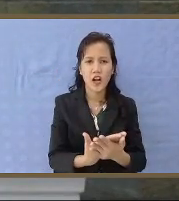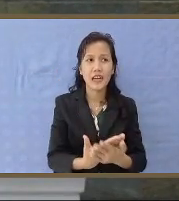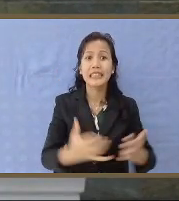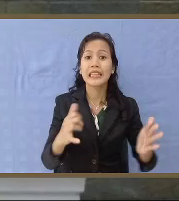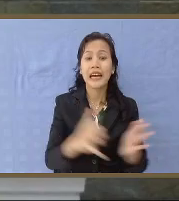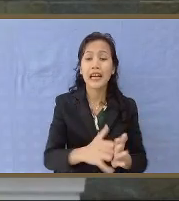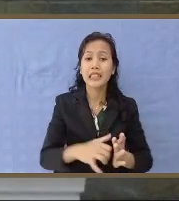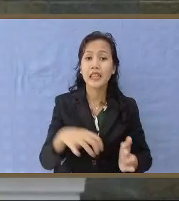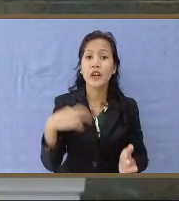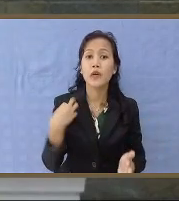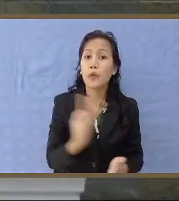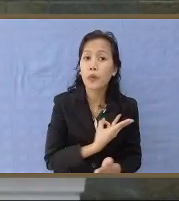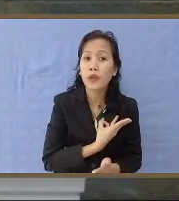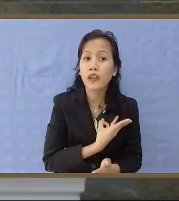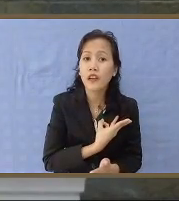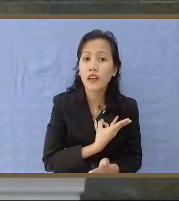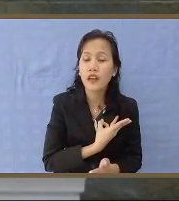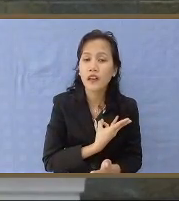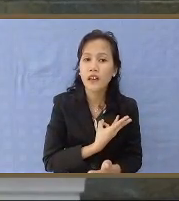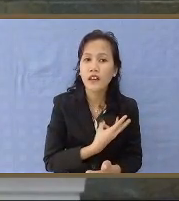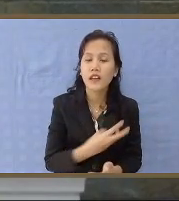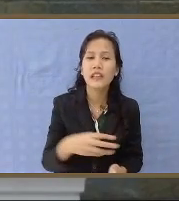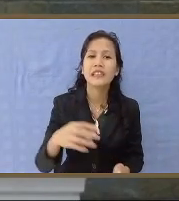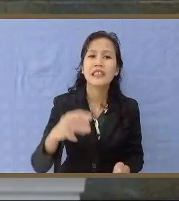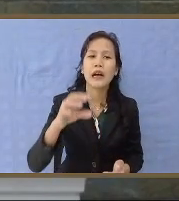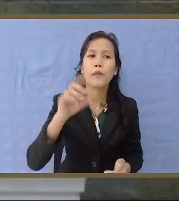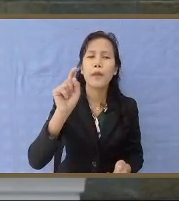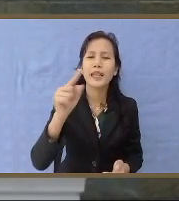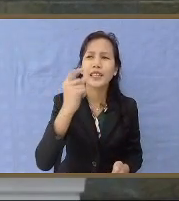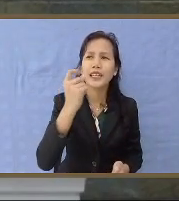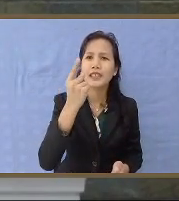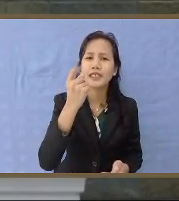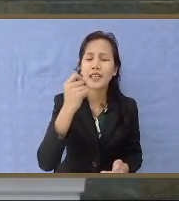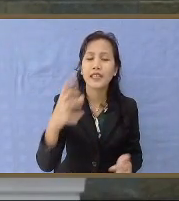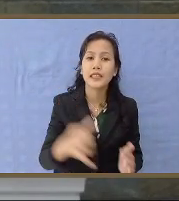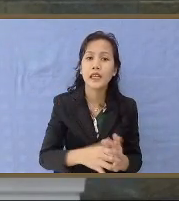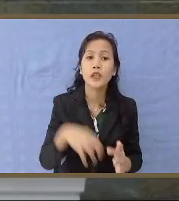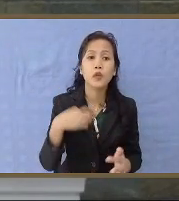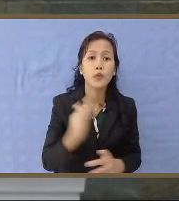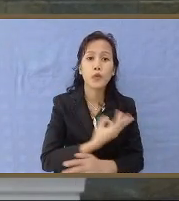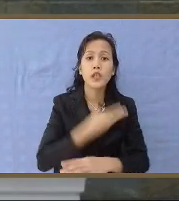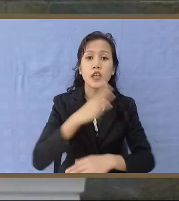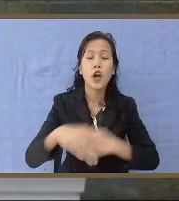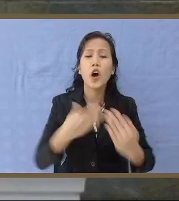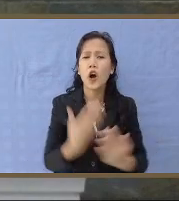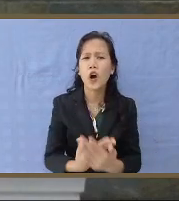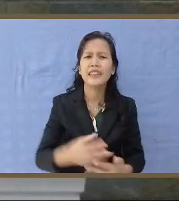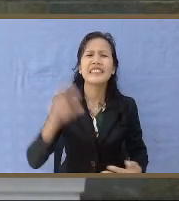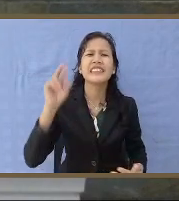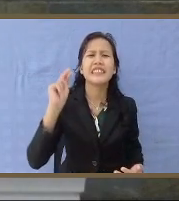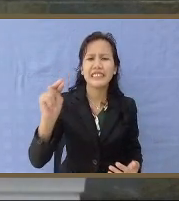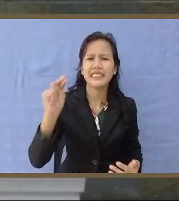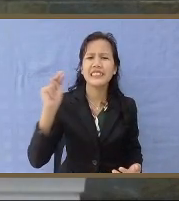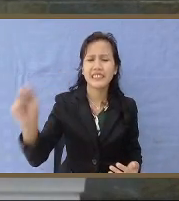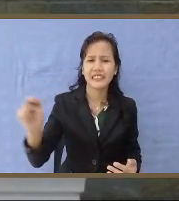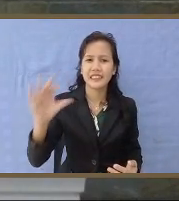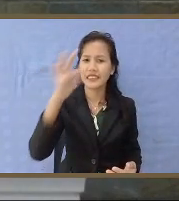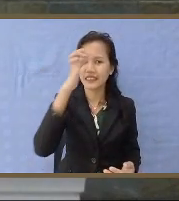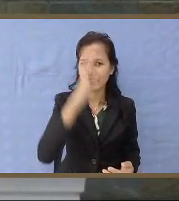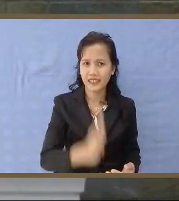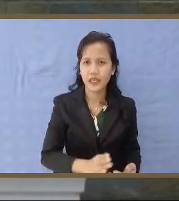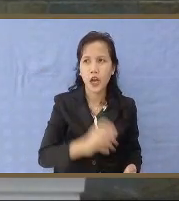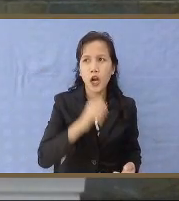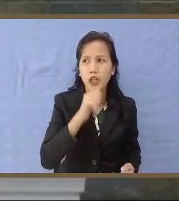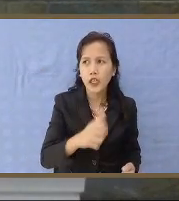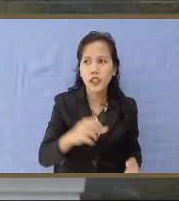tayo, na dapat maunawaan po natin na kailangan nating lahat ang Diyos. Hindi tayo mabubuhay sa